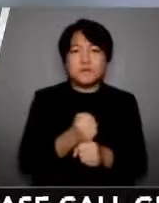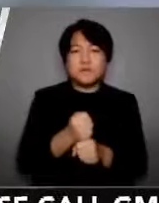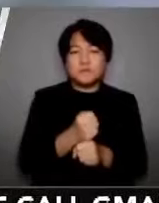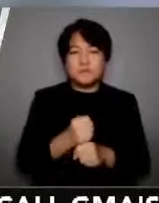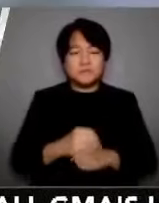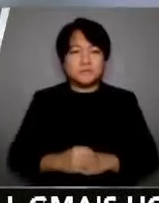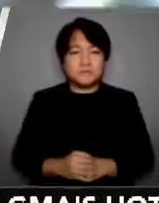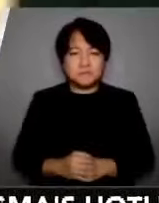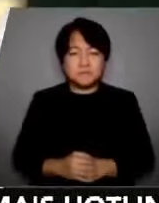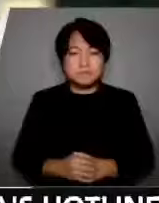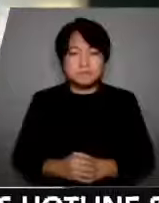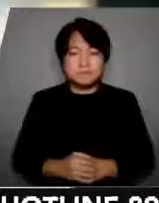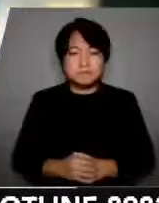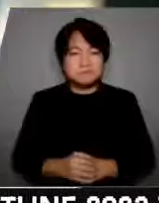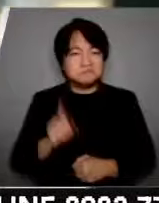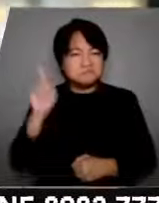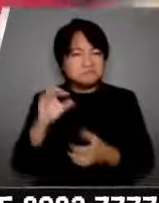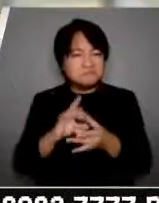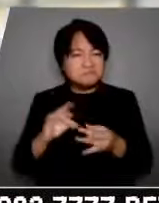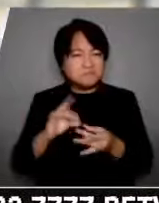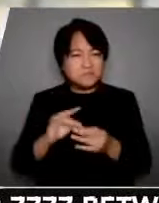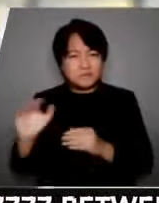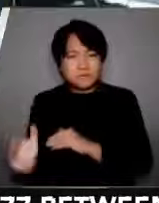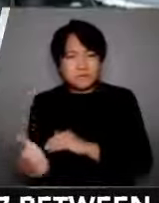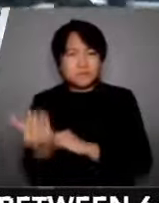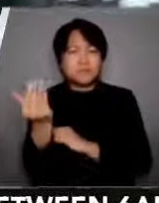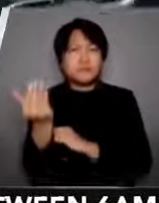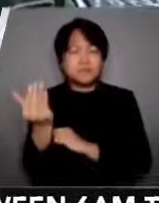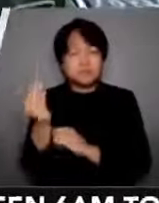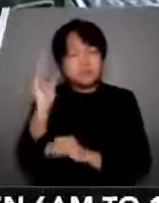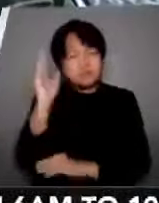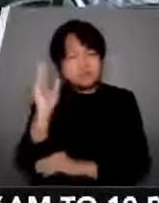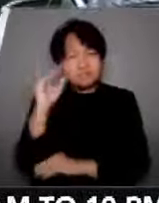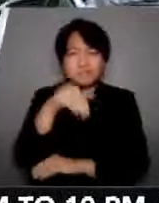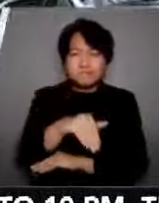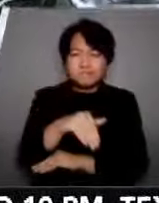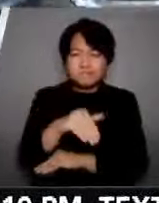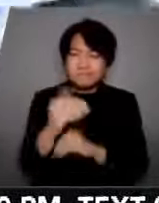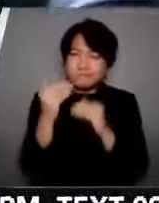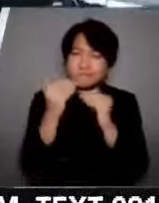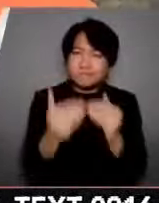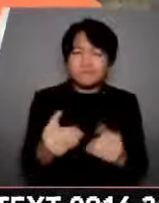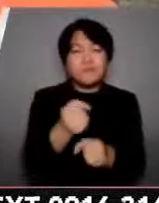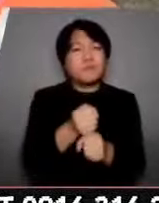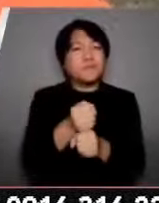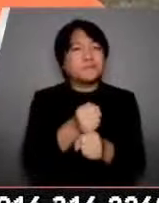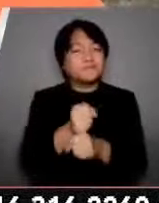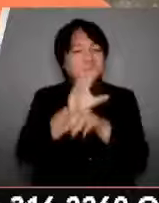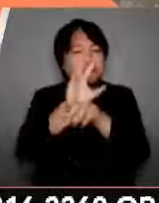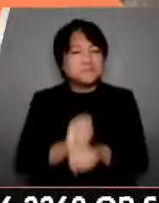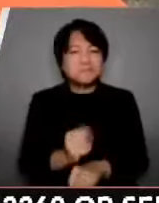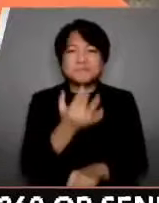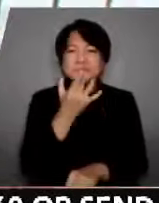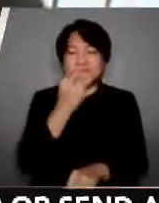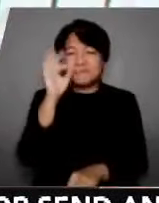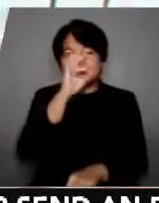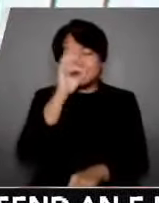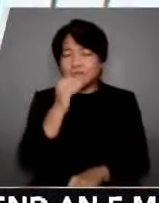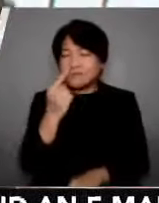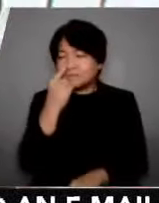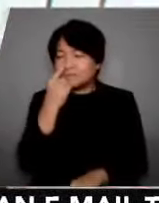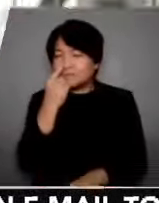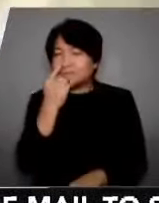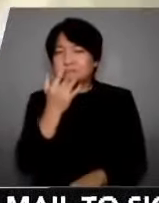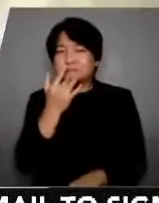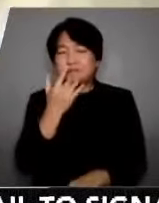Mapaumaga, tanghali o gabi, hindi nawawala ang pagkakape sa mga Pilipino. Hinahanap-hanap nga ng katawan. Coffee is